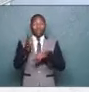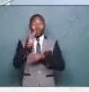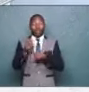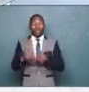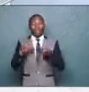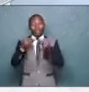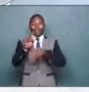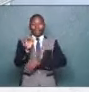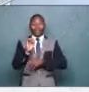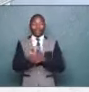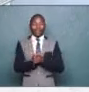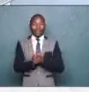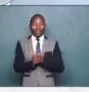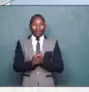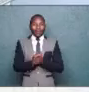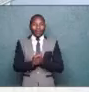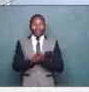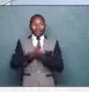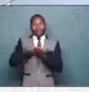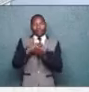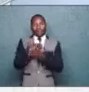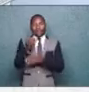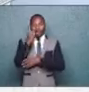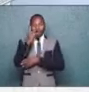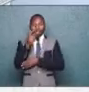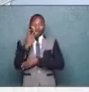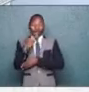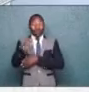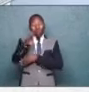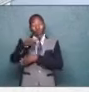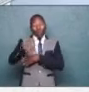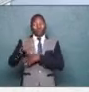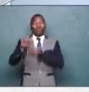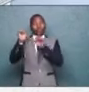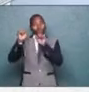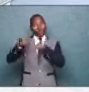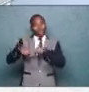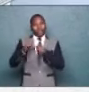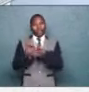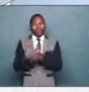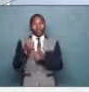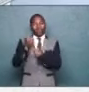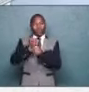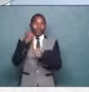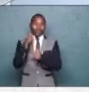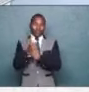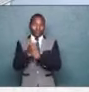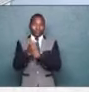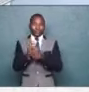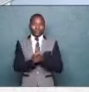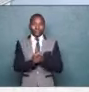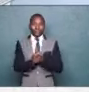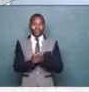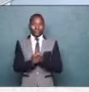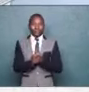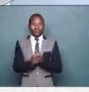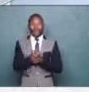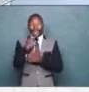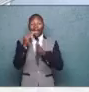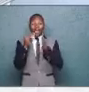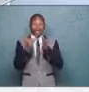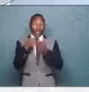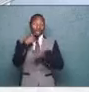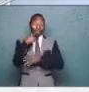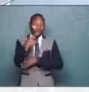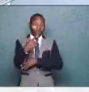chobwenzeretsa sichinatuluke. Choncho maumboni atatu onsewa ndovomerezeka kugwiritsa ntchito.